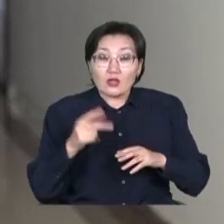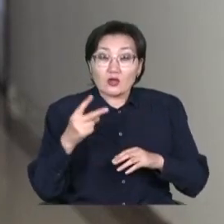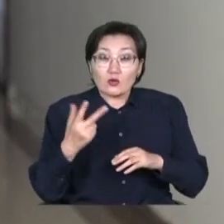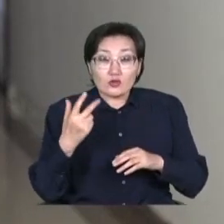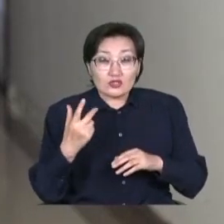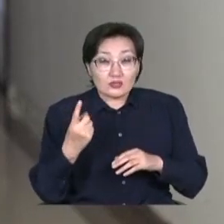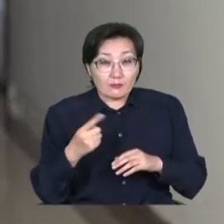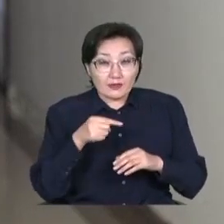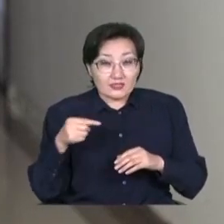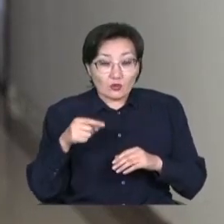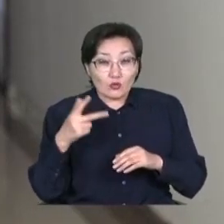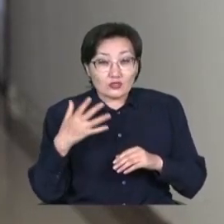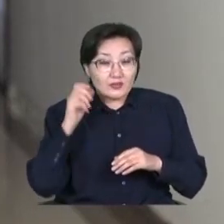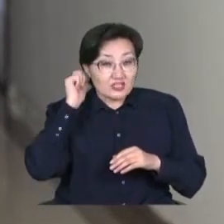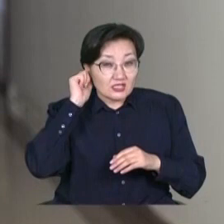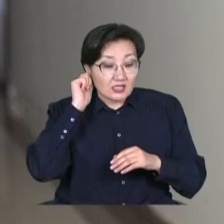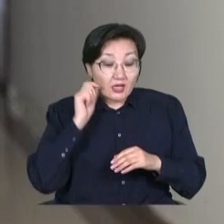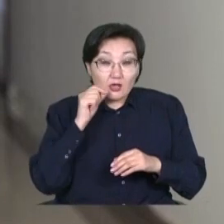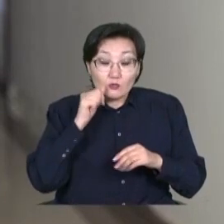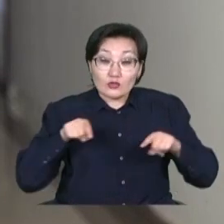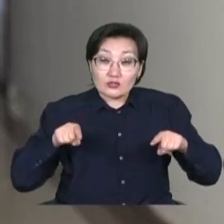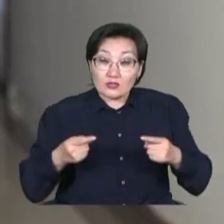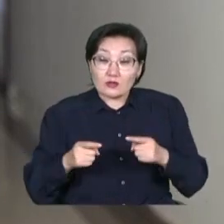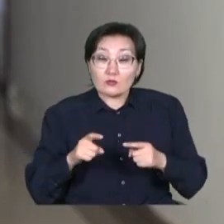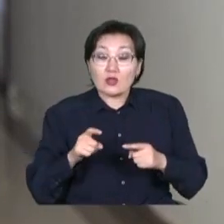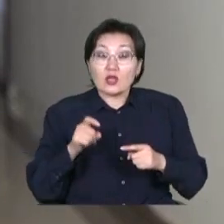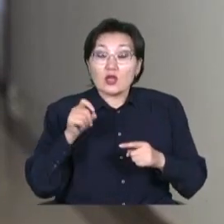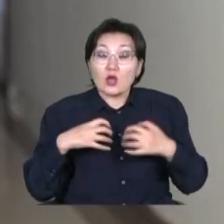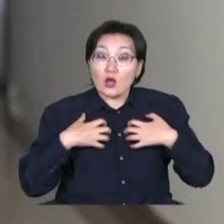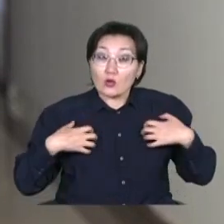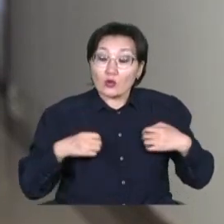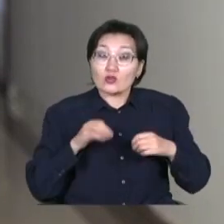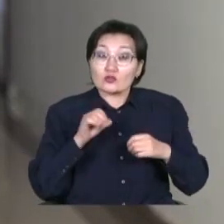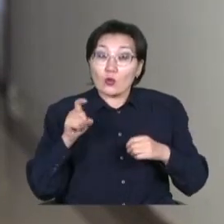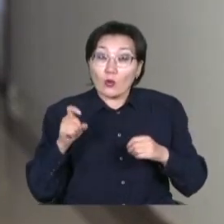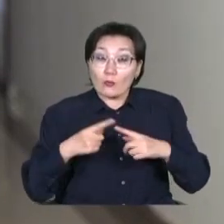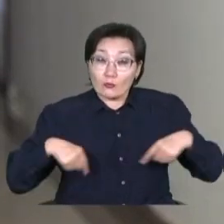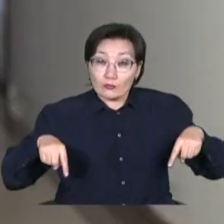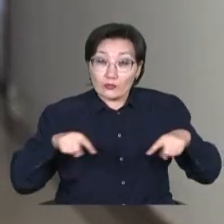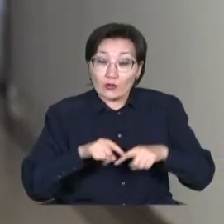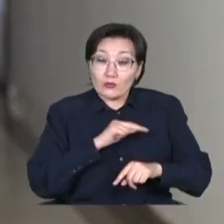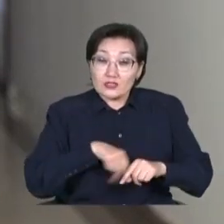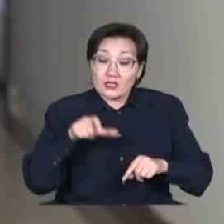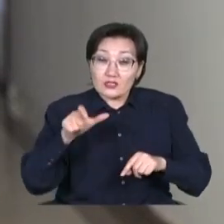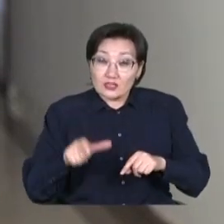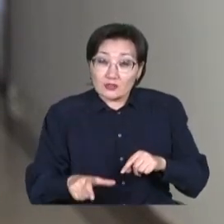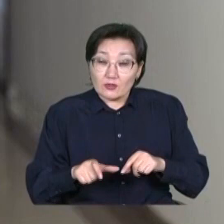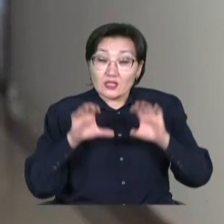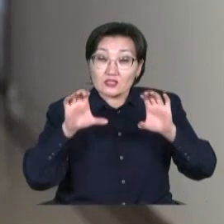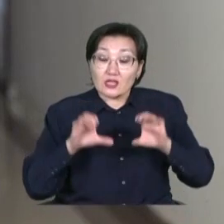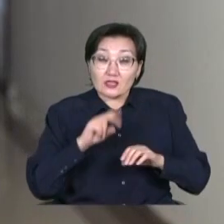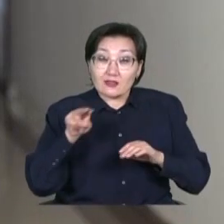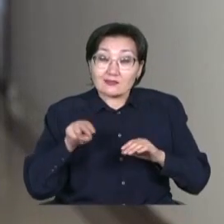жасқа дейінгі 4 тұрғыны ұсталды. Олар охотзоопром қызметкерлерінің заңды талаптарына бағынбай күш қолданғаны белгілі болды.